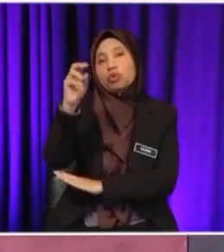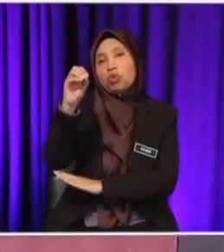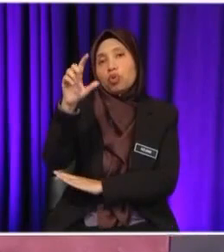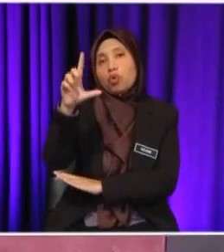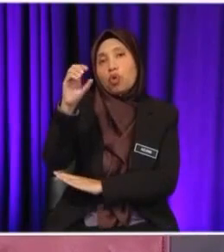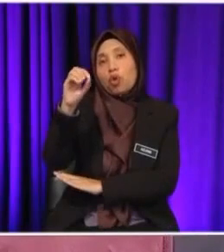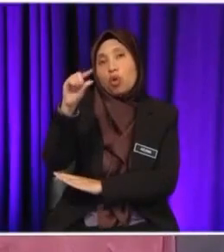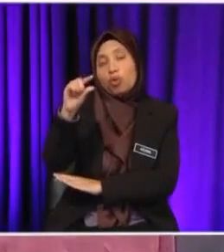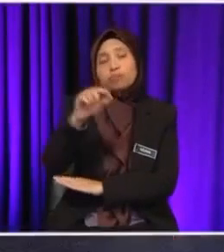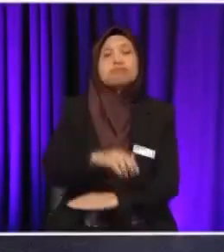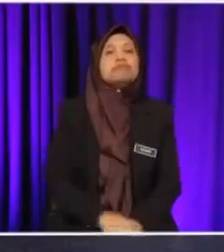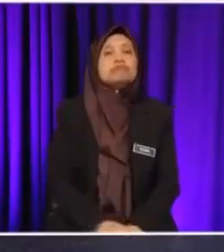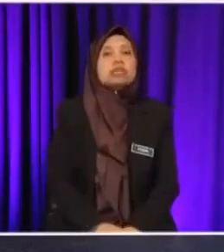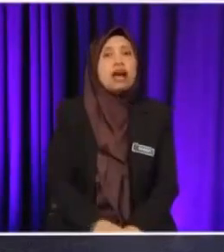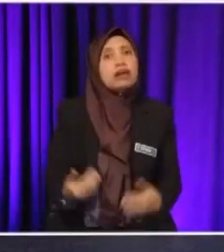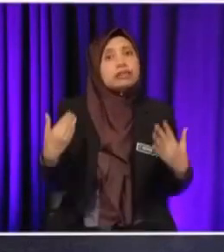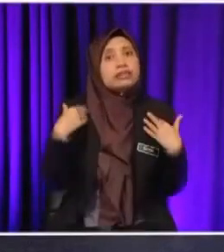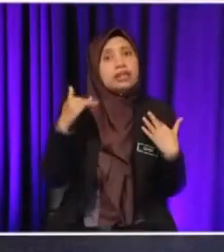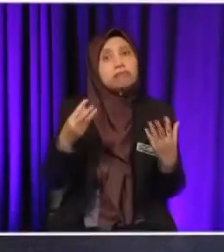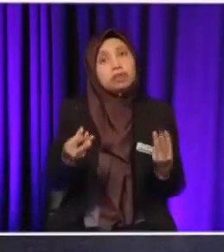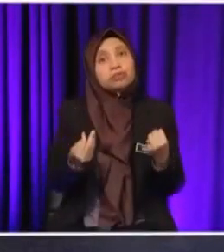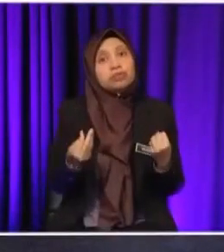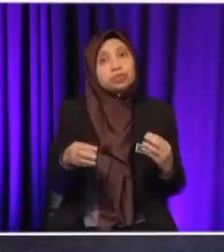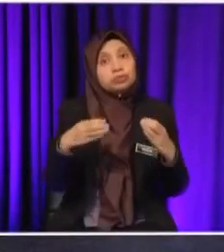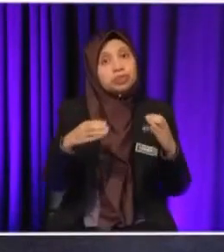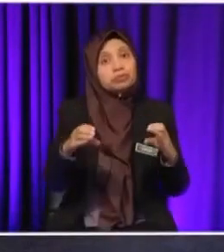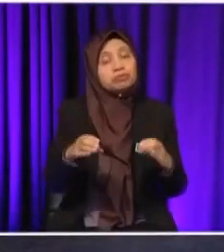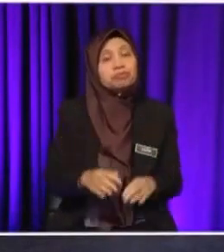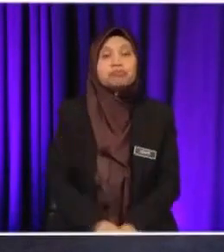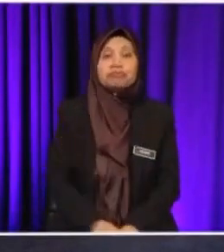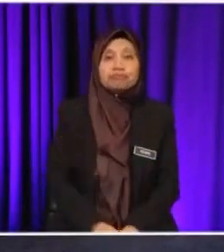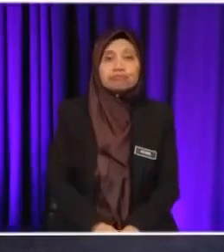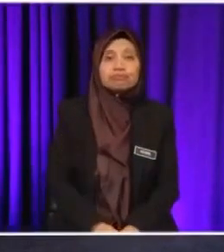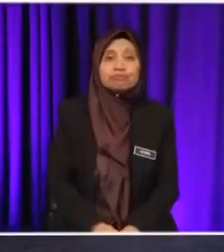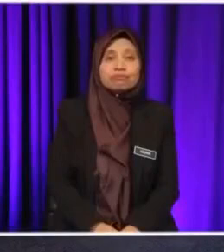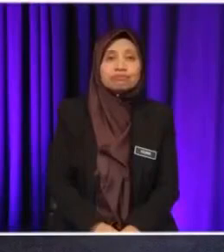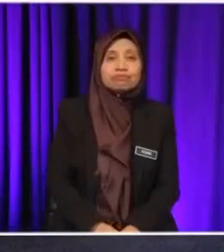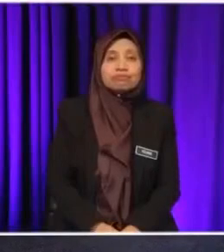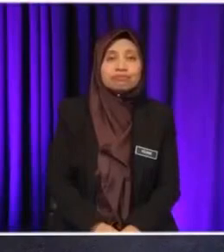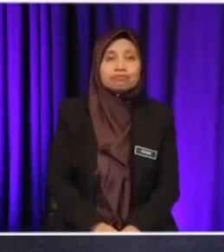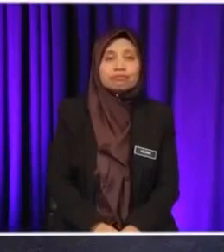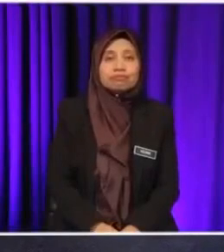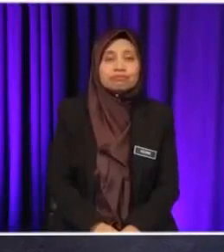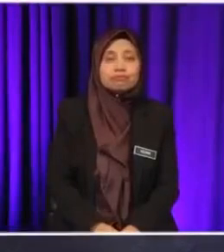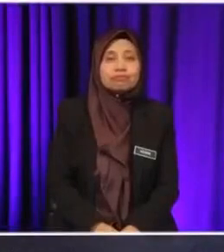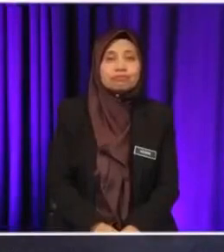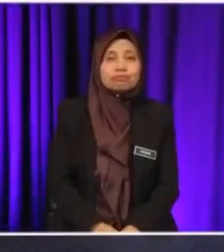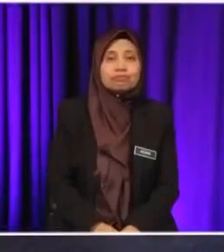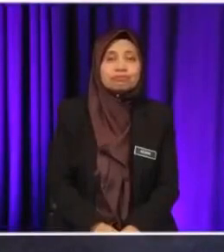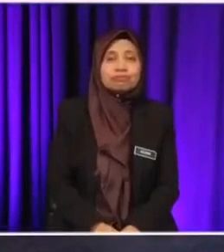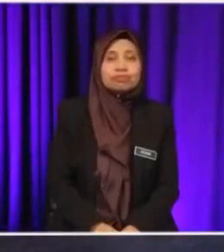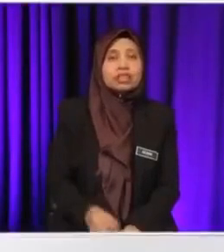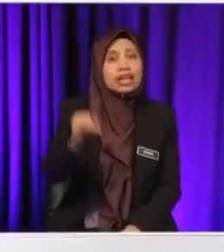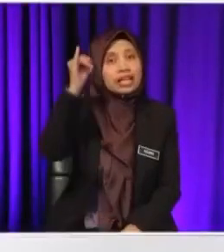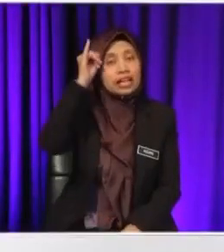Okey. Ada murid yang ingin mencuba? Ada sesiapa nak cuba? Ilyas.